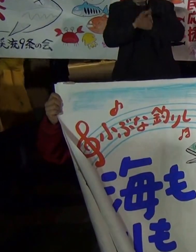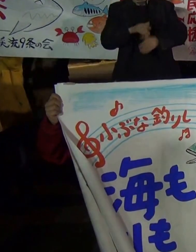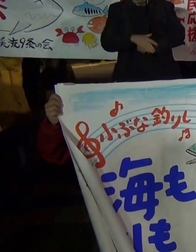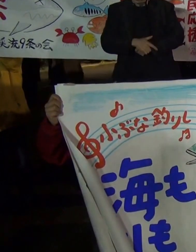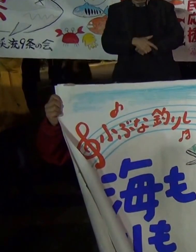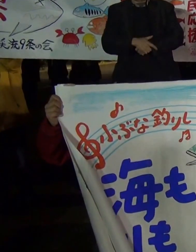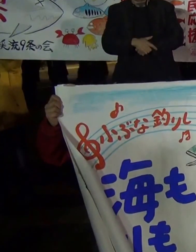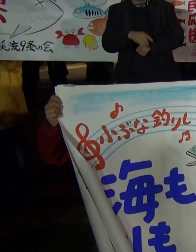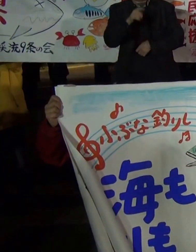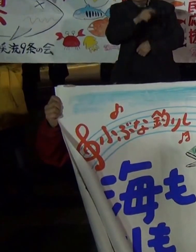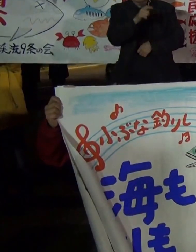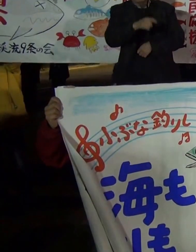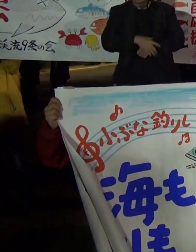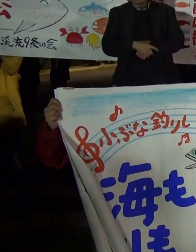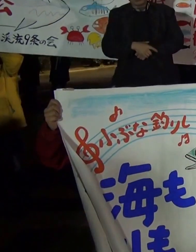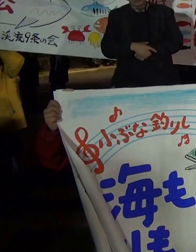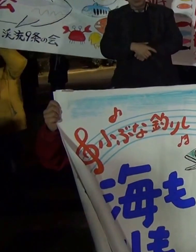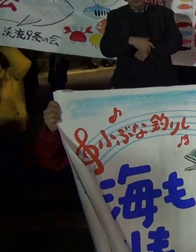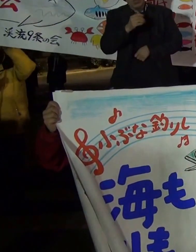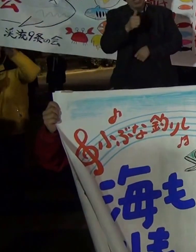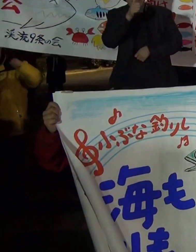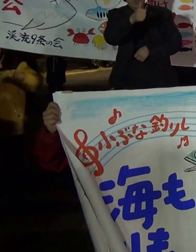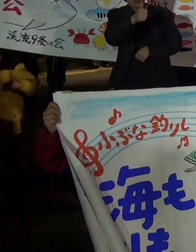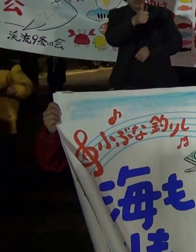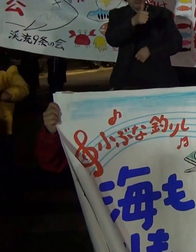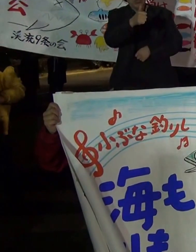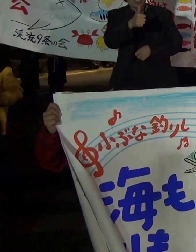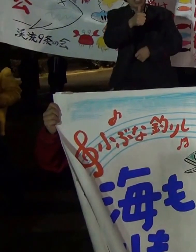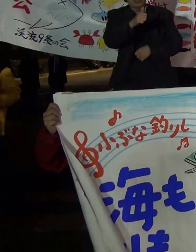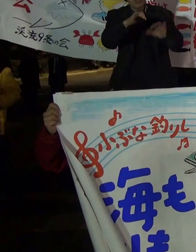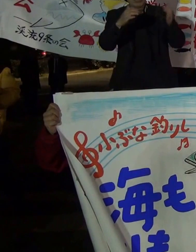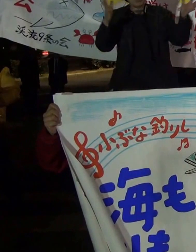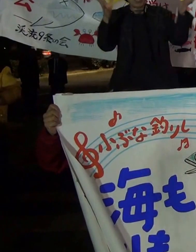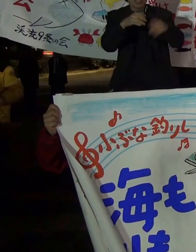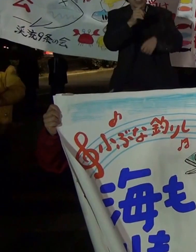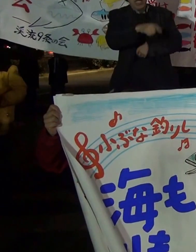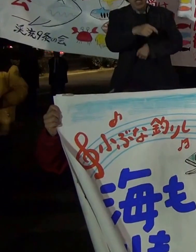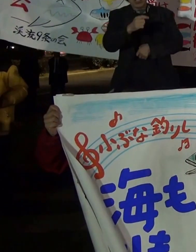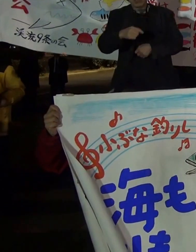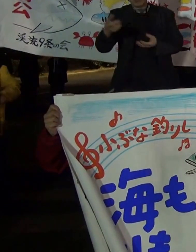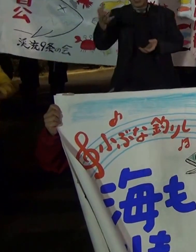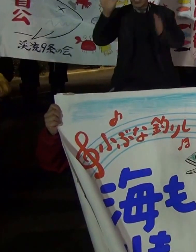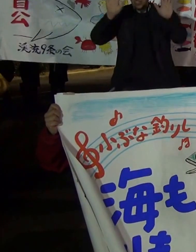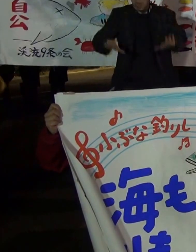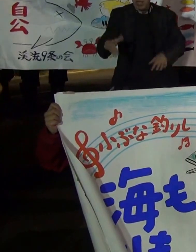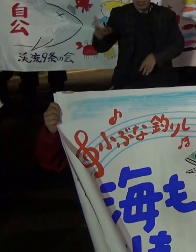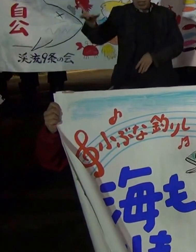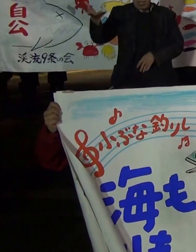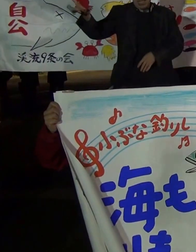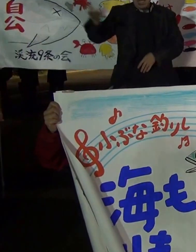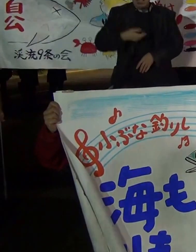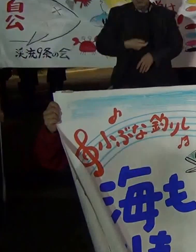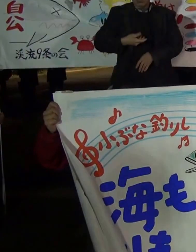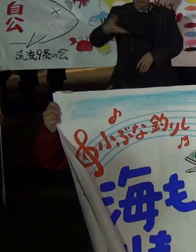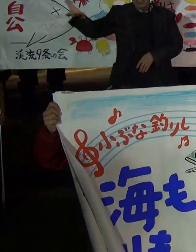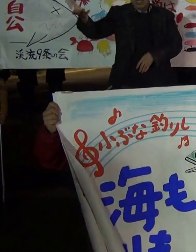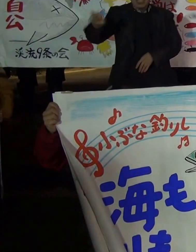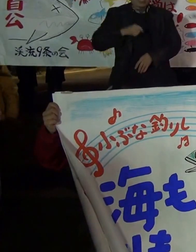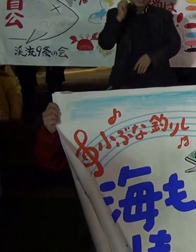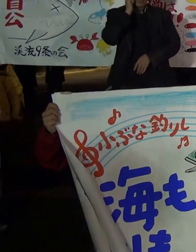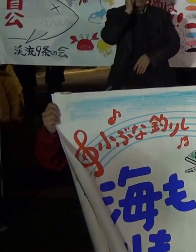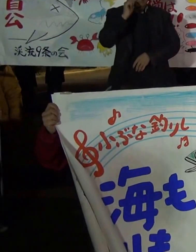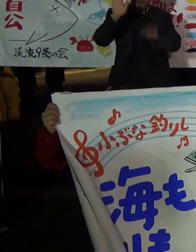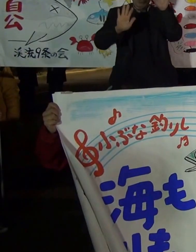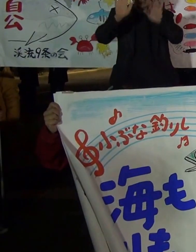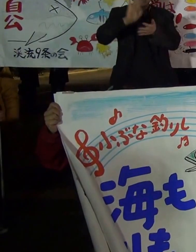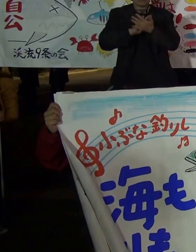さないとか救助配布ダメとか、もう60年間かえって日本は今ねそういう意味では後退してんじゃないかなと思います。さ